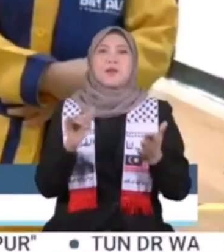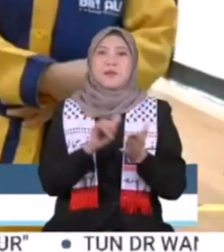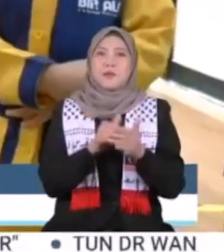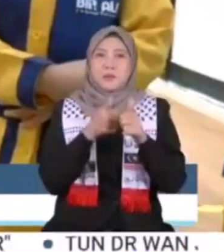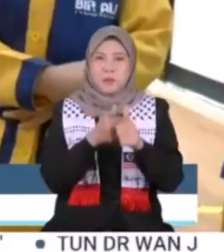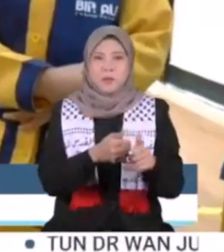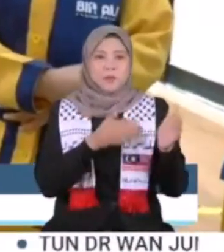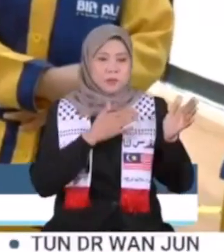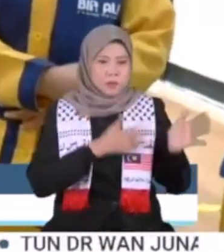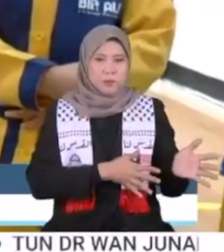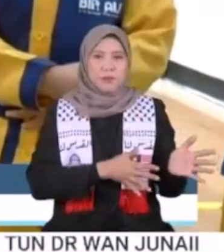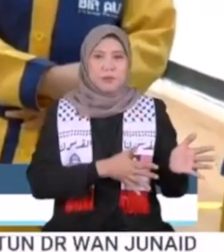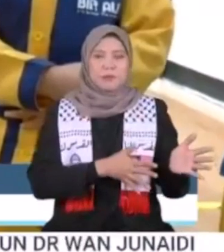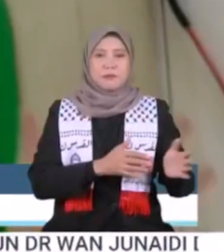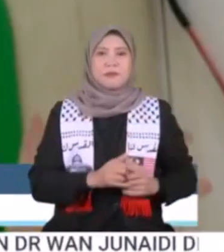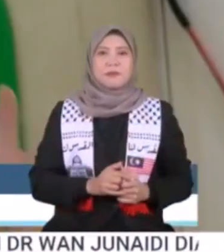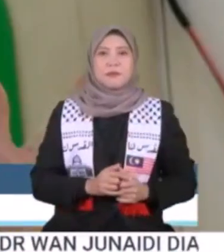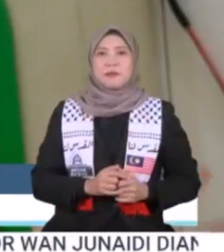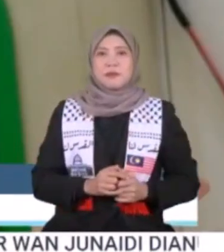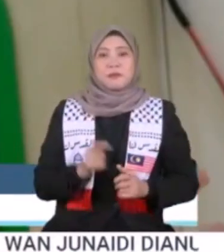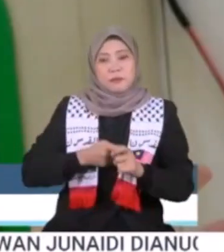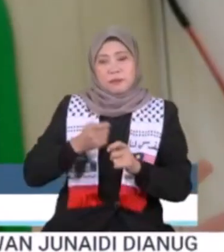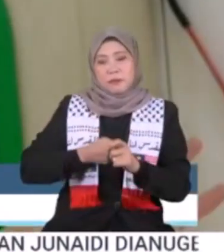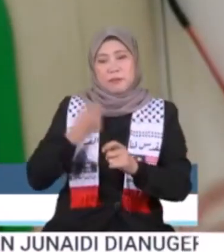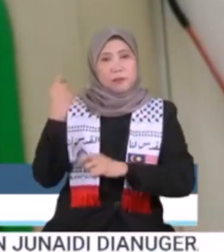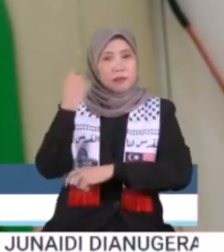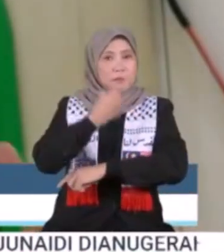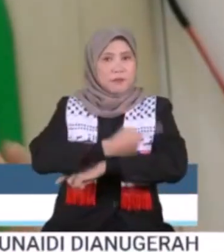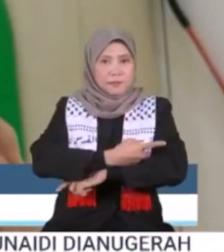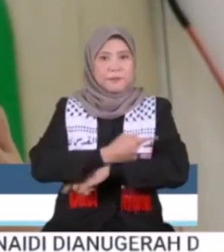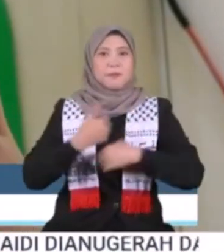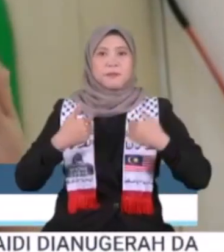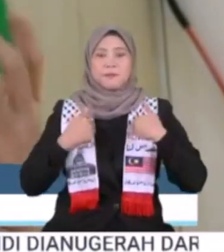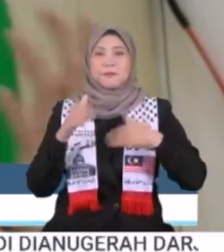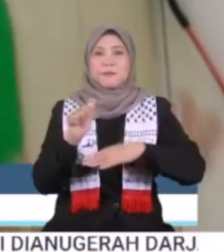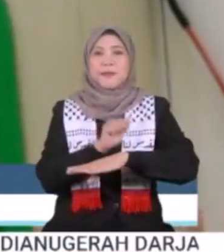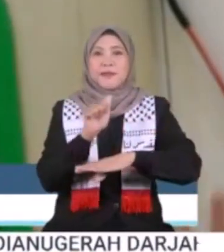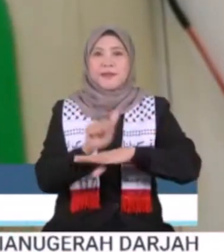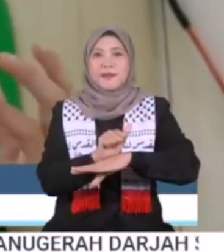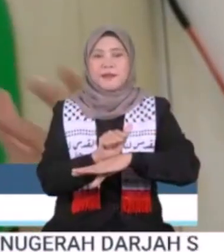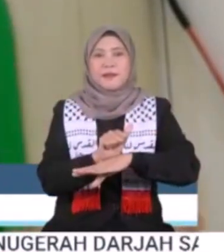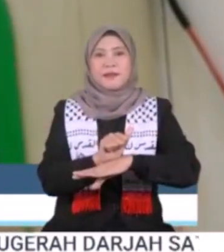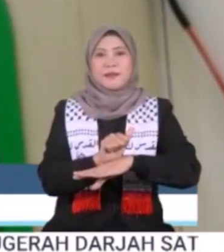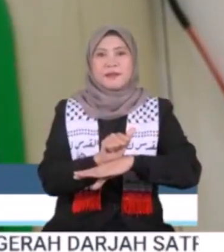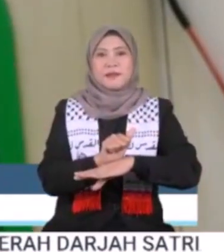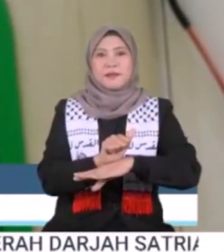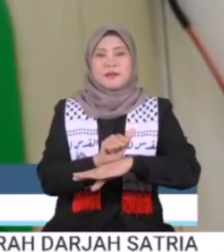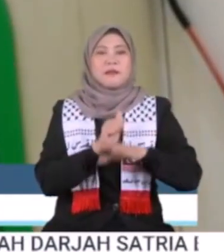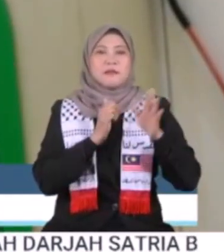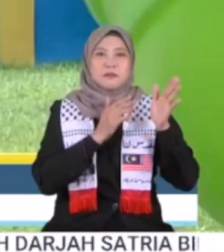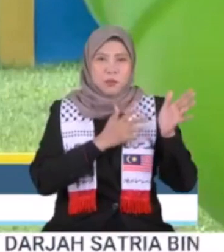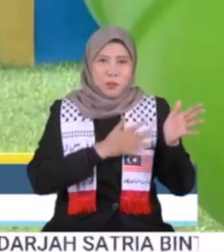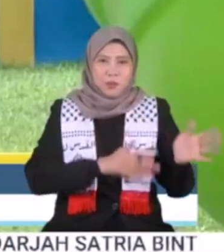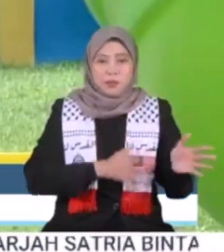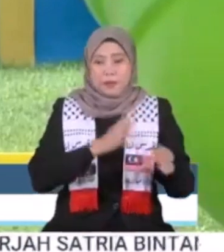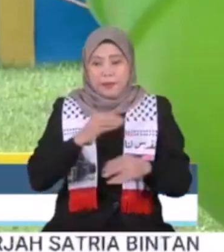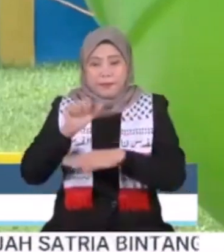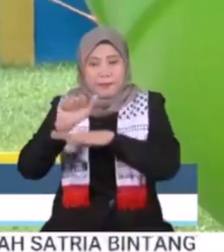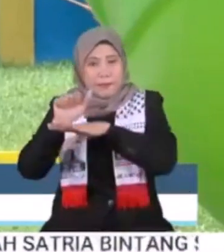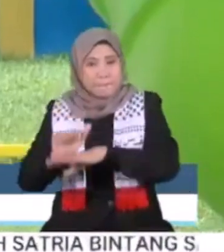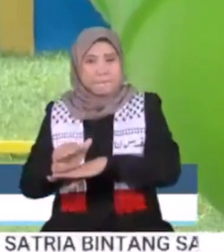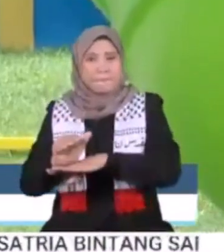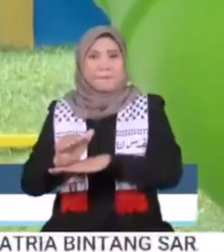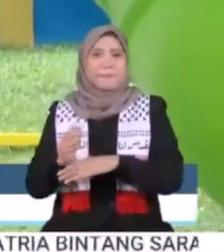sunnah di mana dalam setiap rutin kita, kita ada amalkan adab dan sunnah Rasulullah SAW. Kita